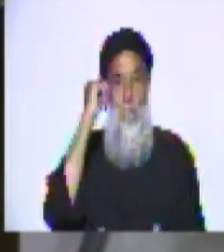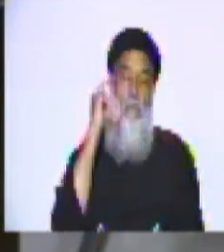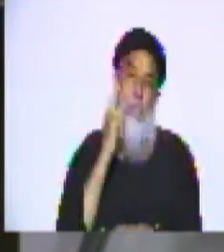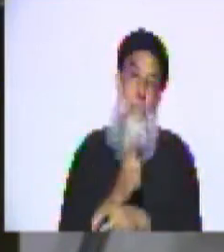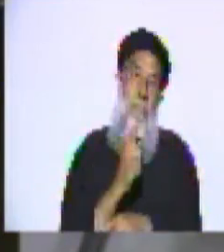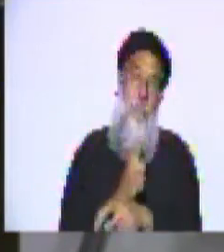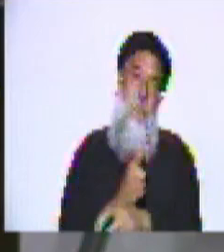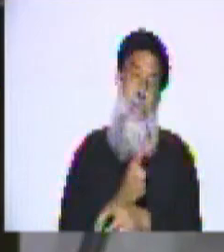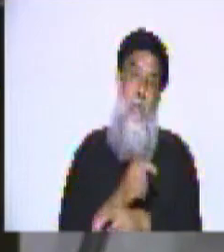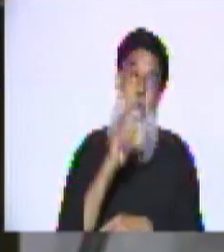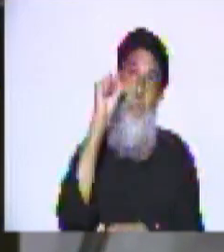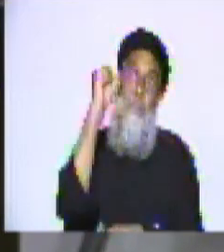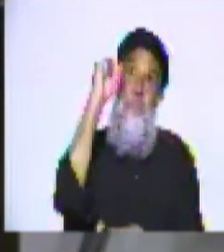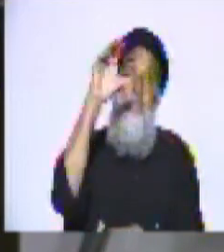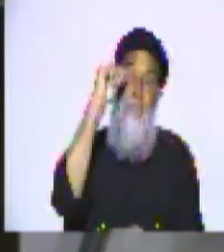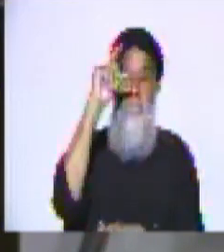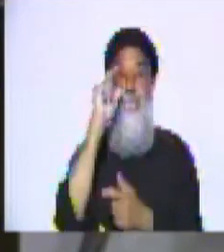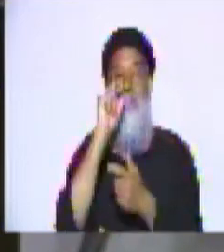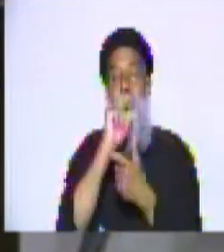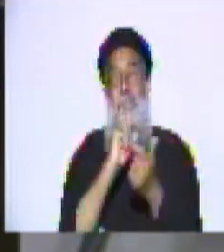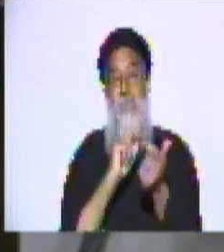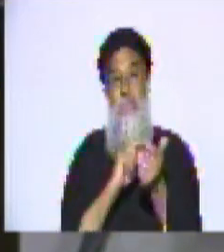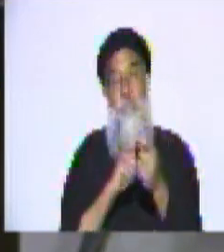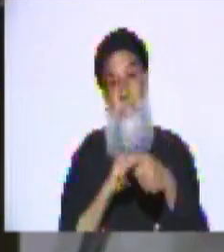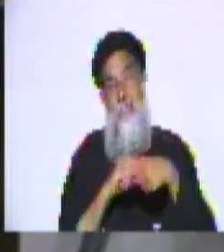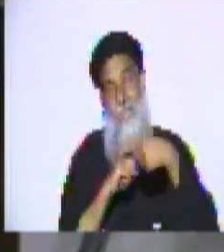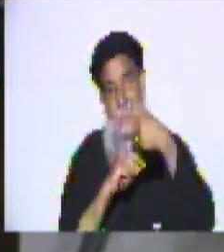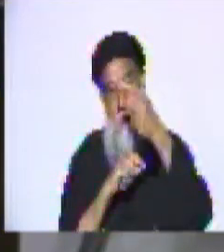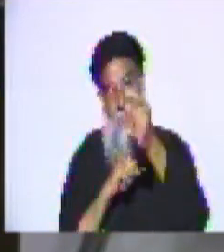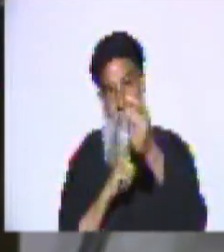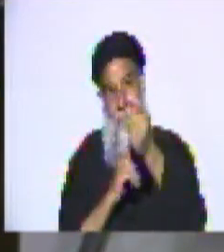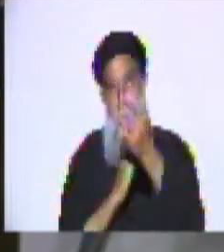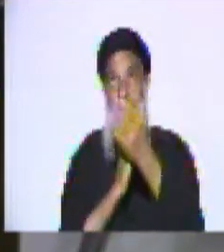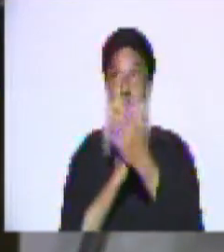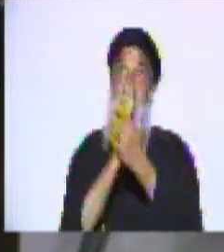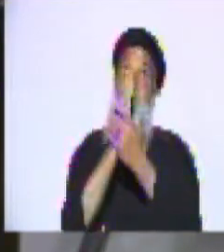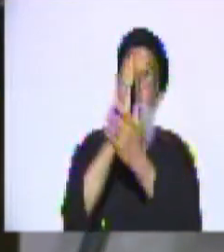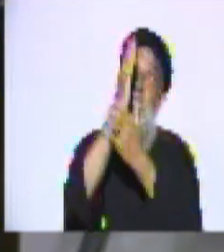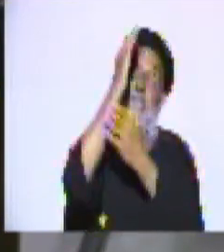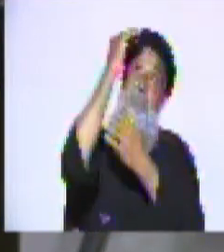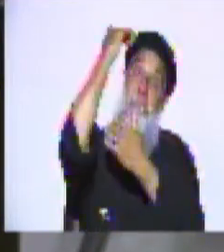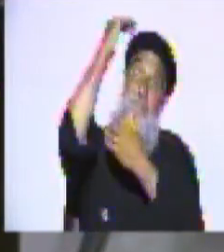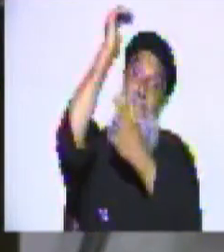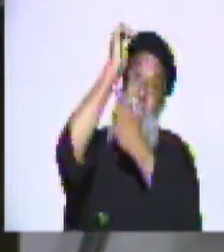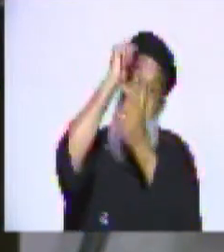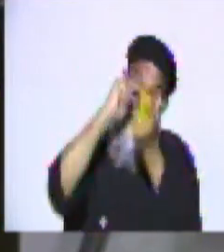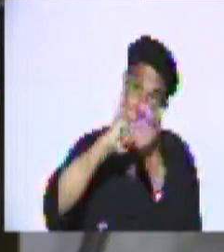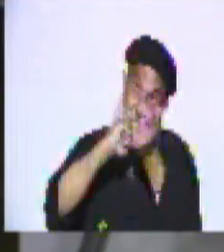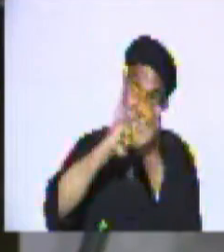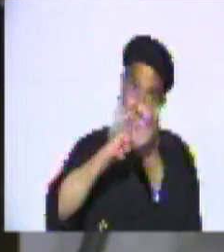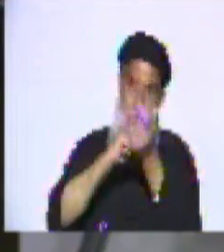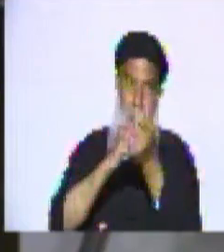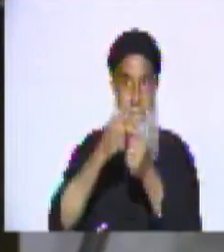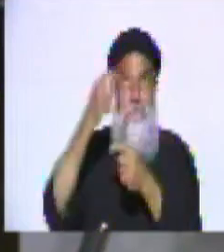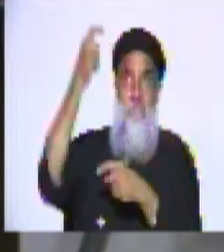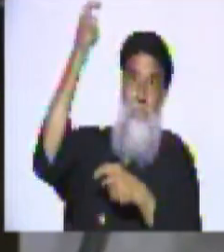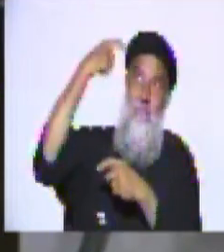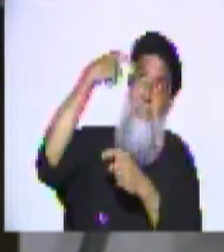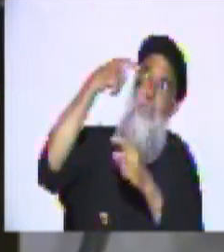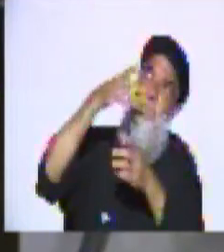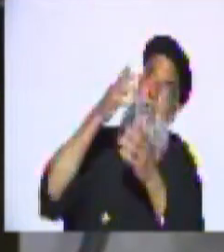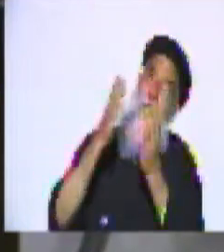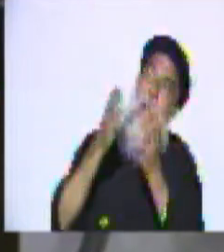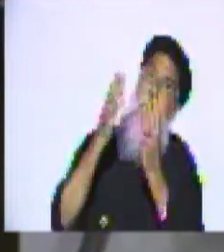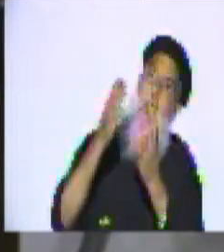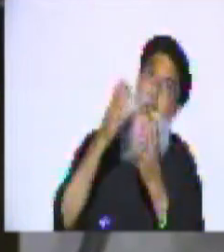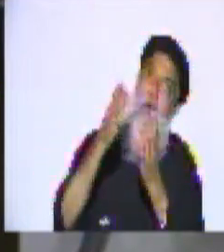الرسول ظهر له المسيح بعد ما صعد السيد المسيح، لكن ظهر